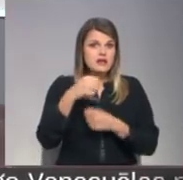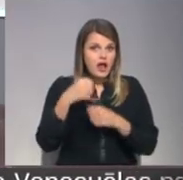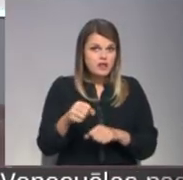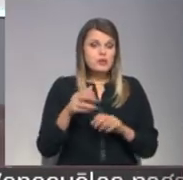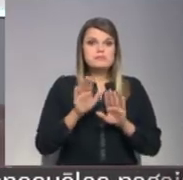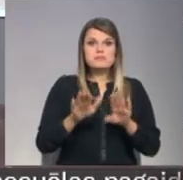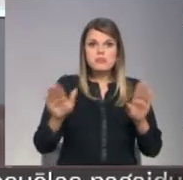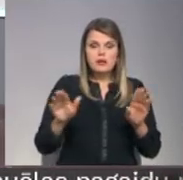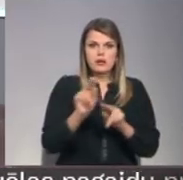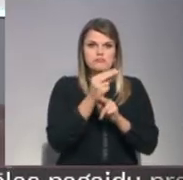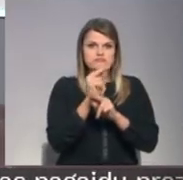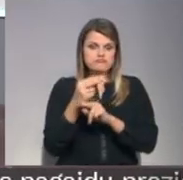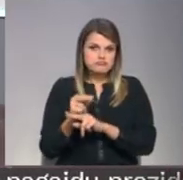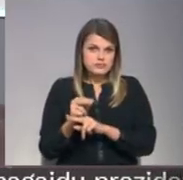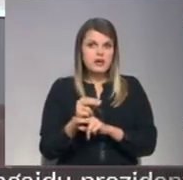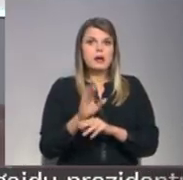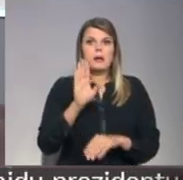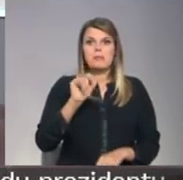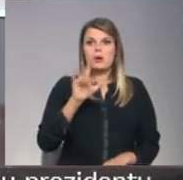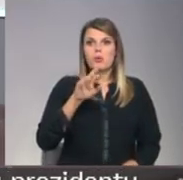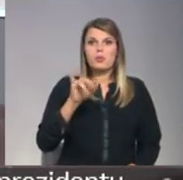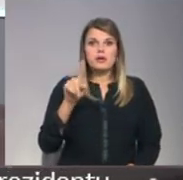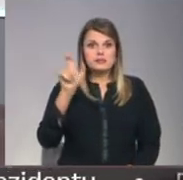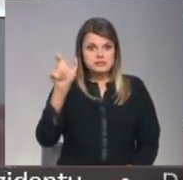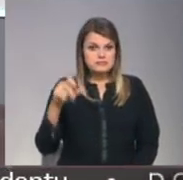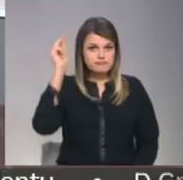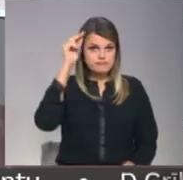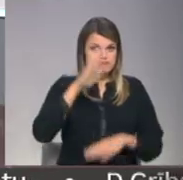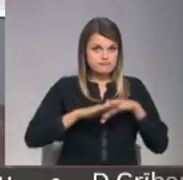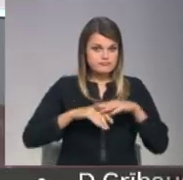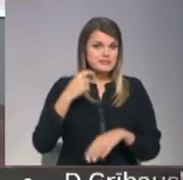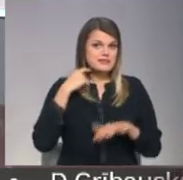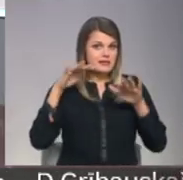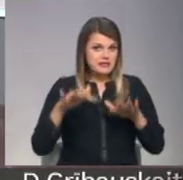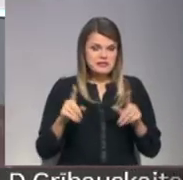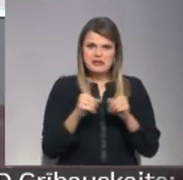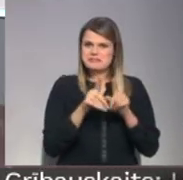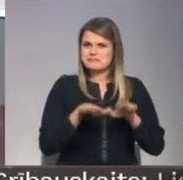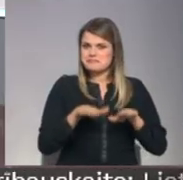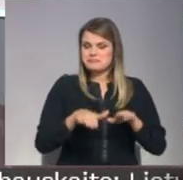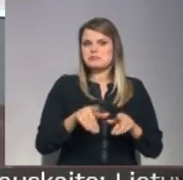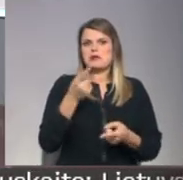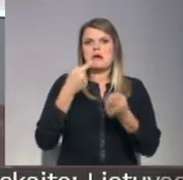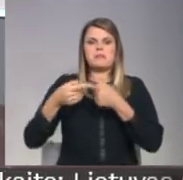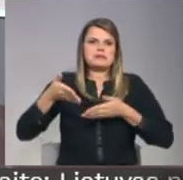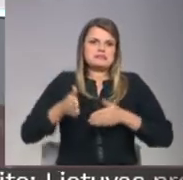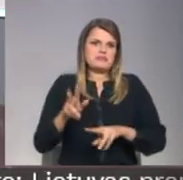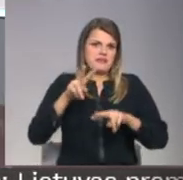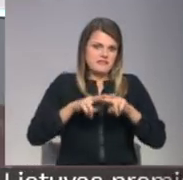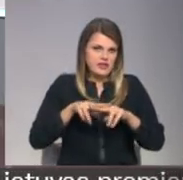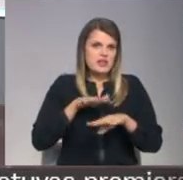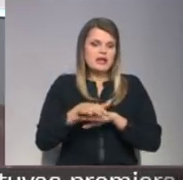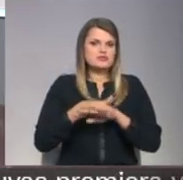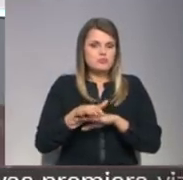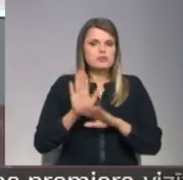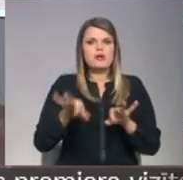Galtnieks un mēbeļu restaurātors Edgars Balodis pēc aroda apgūves Rīgā ilgi nav uzkavējies galvaspilsētā un atgriezies dzimtajā